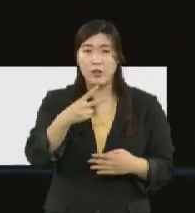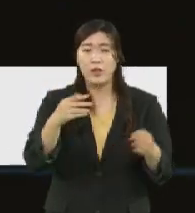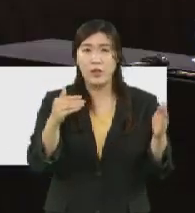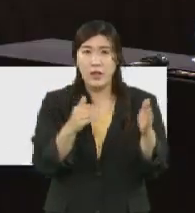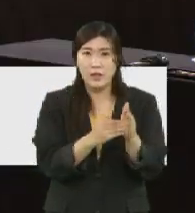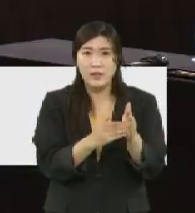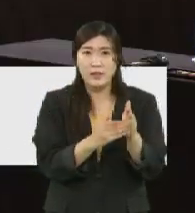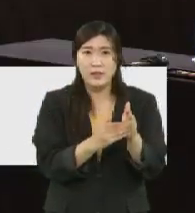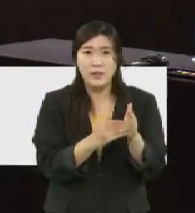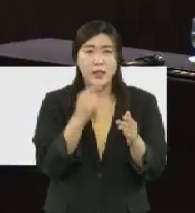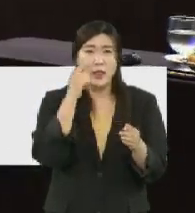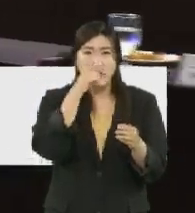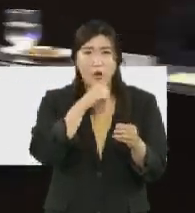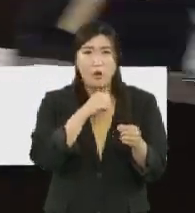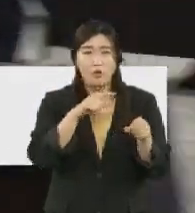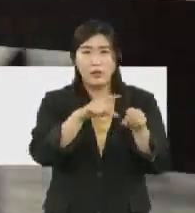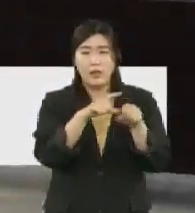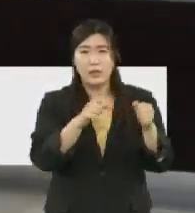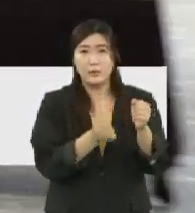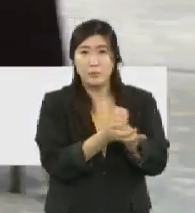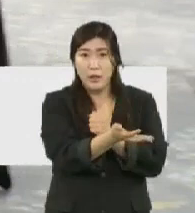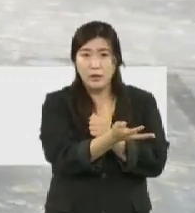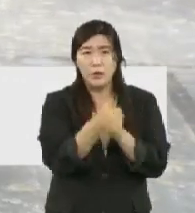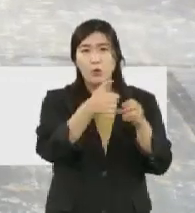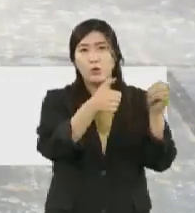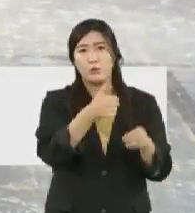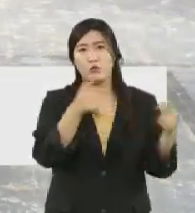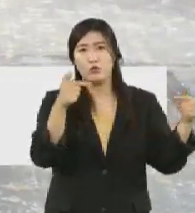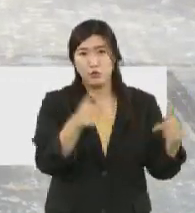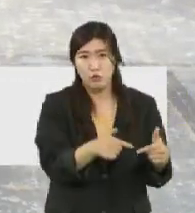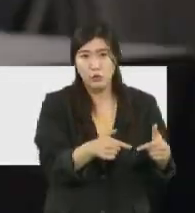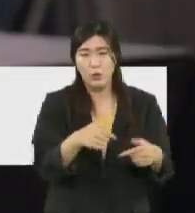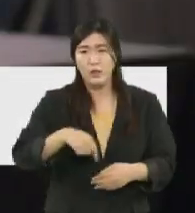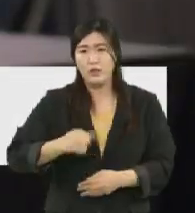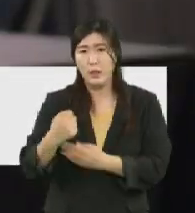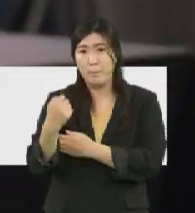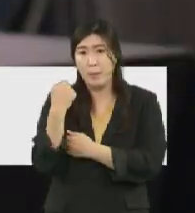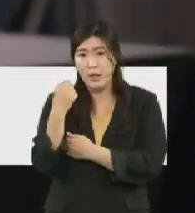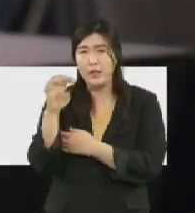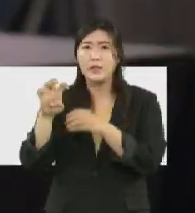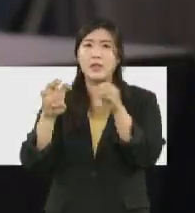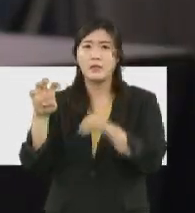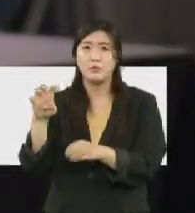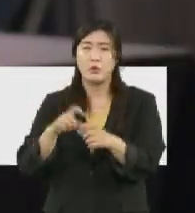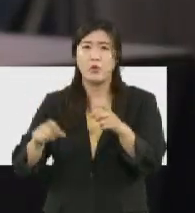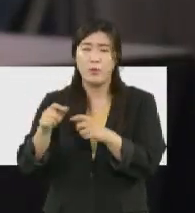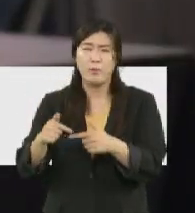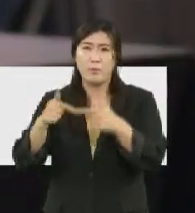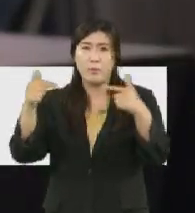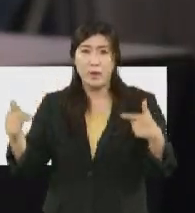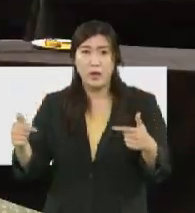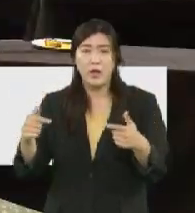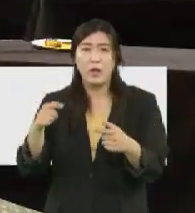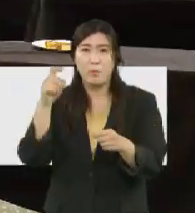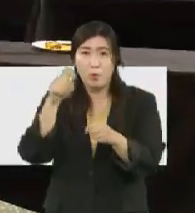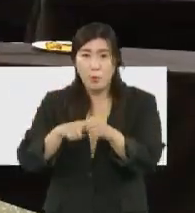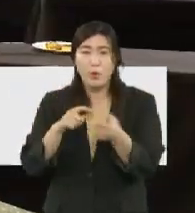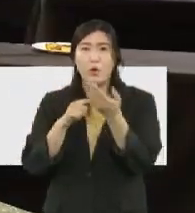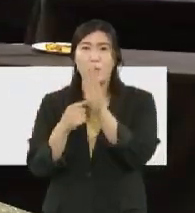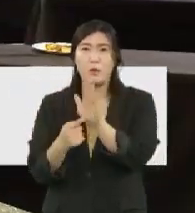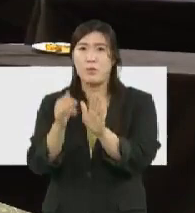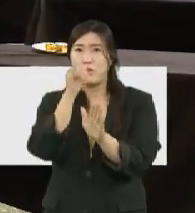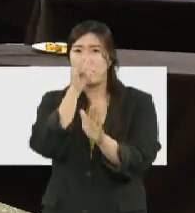50% 를 감축하고 2050년에는 재생에너지 자 리뷰를 40% 까지 끌어올리겠다는 목표를